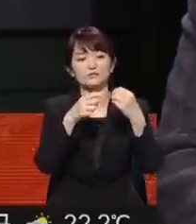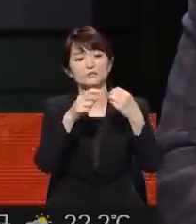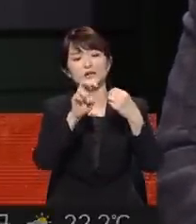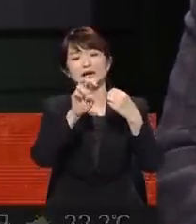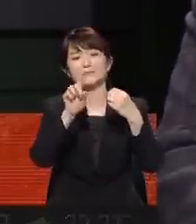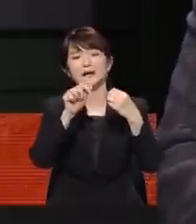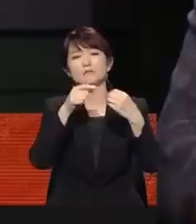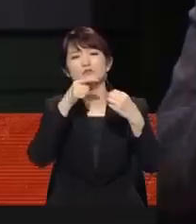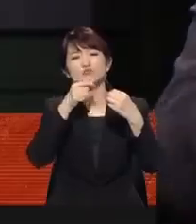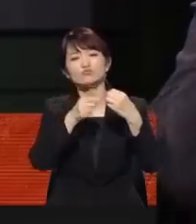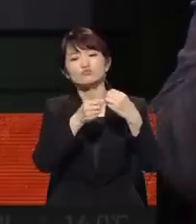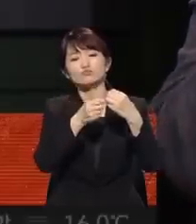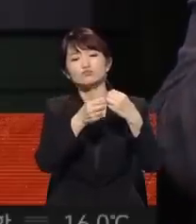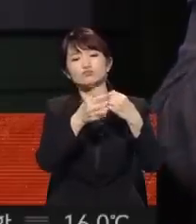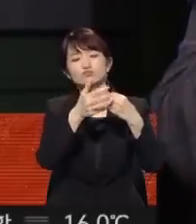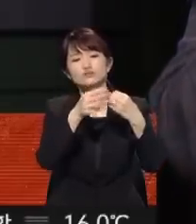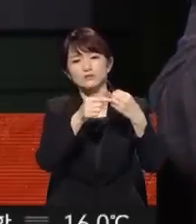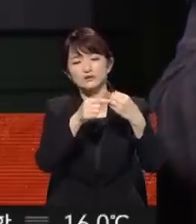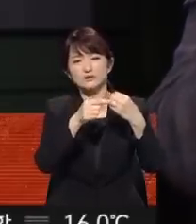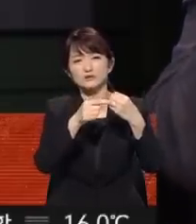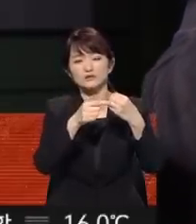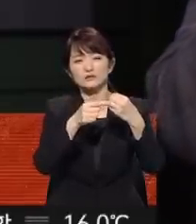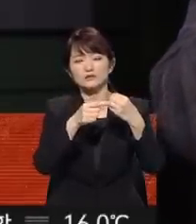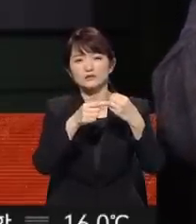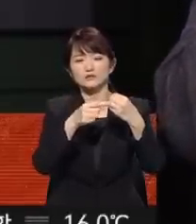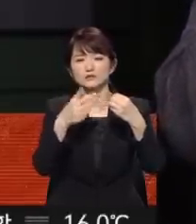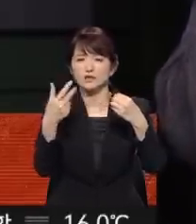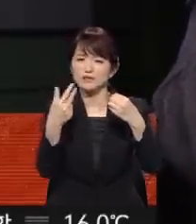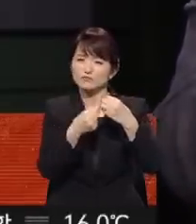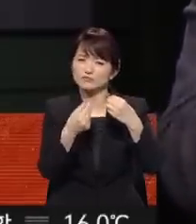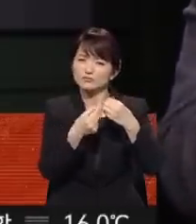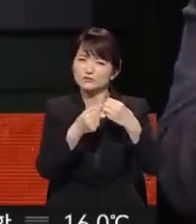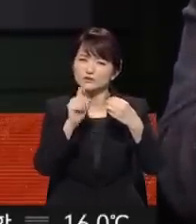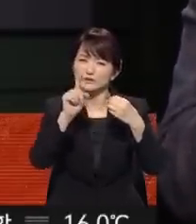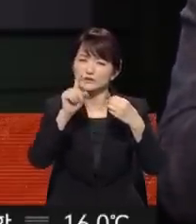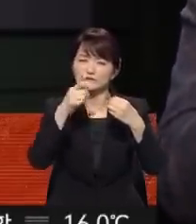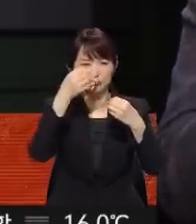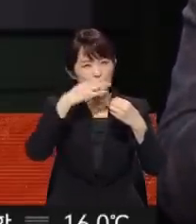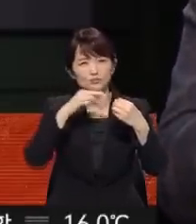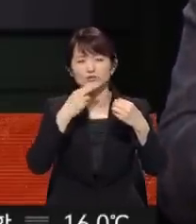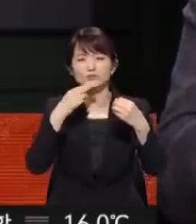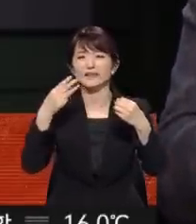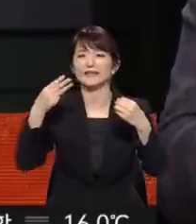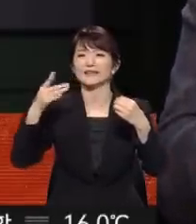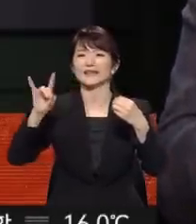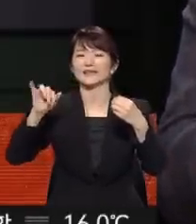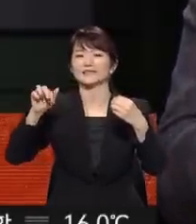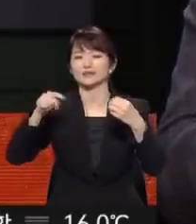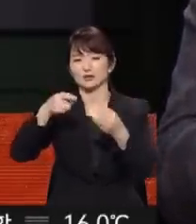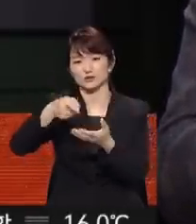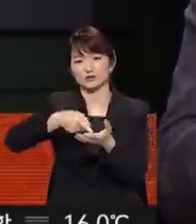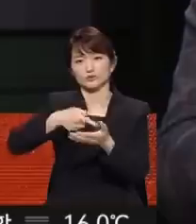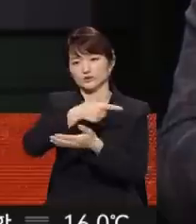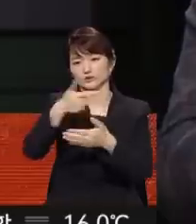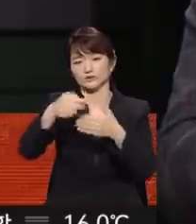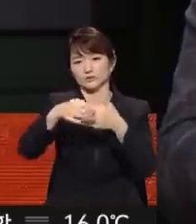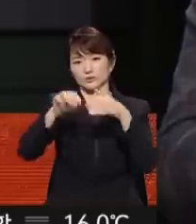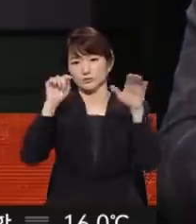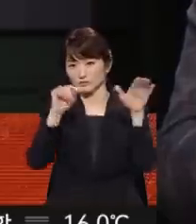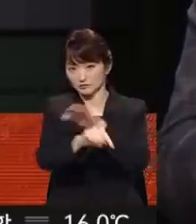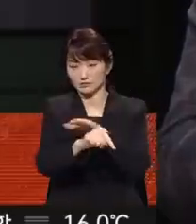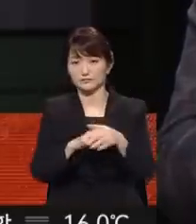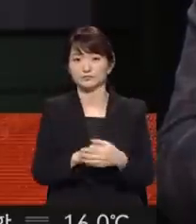찼기 때문이었는데 10차례 정도 주사 치료를 받았는데 소용이 없어서 이 레이저 시술하기 위해서 큰 병원을 찾아가게 됩니다. 이진아